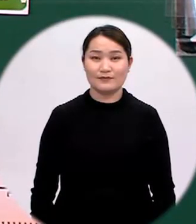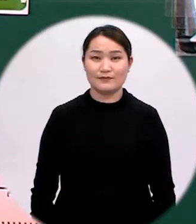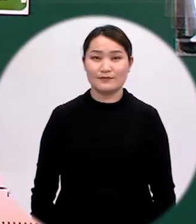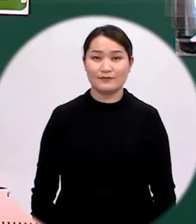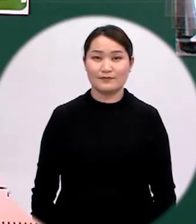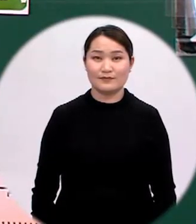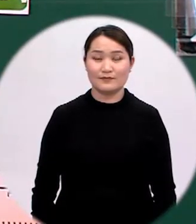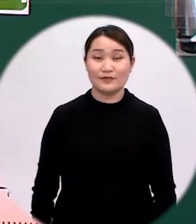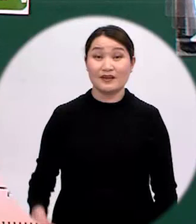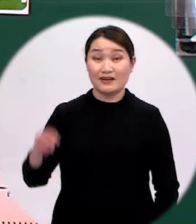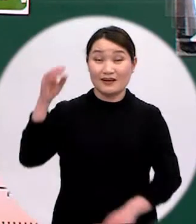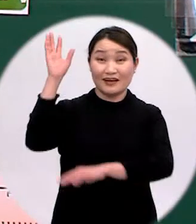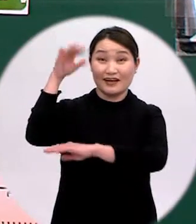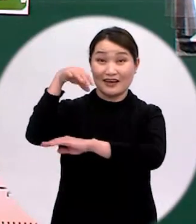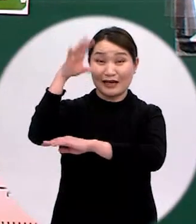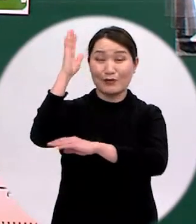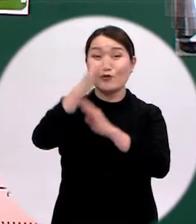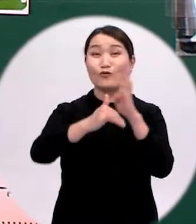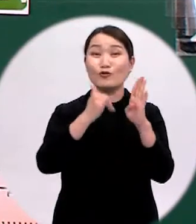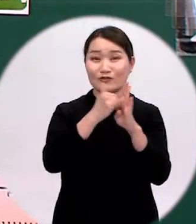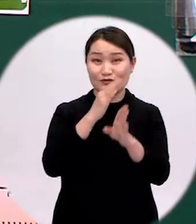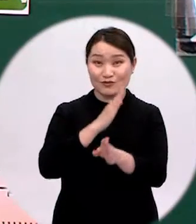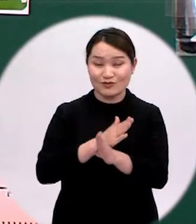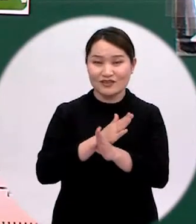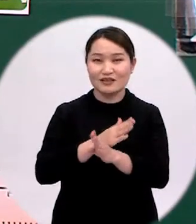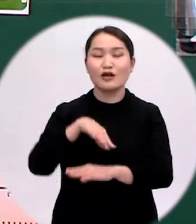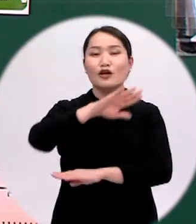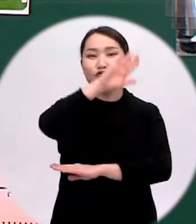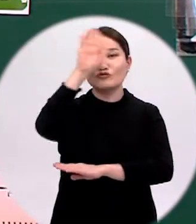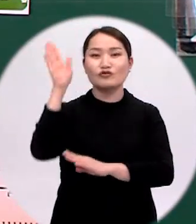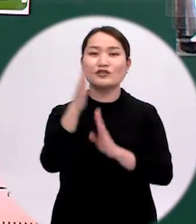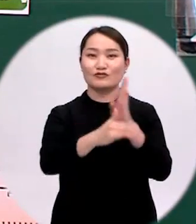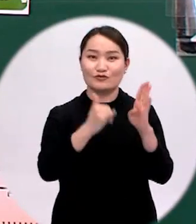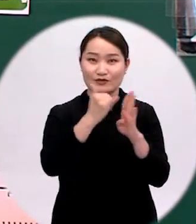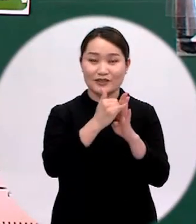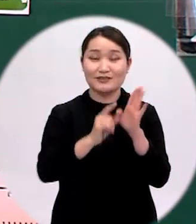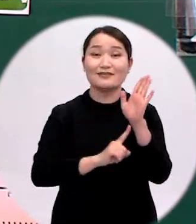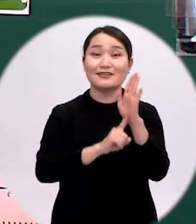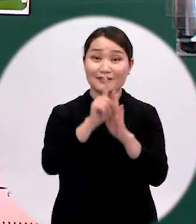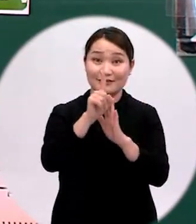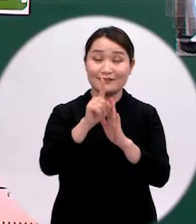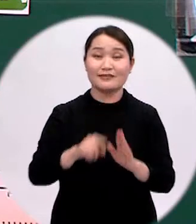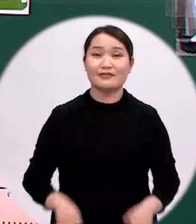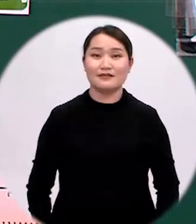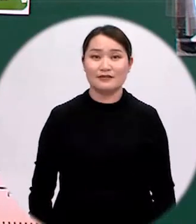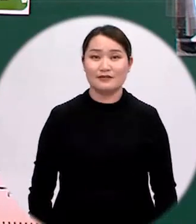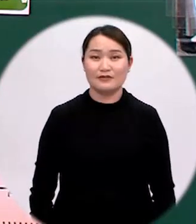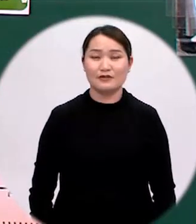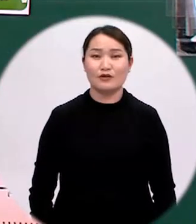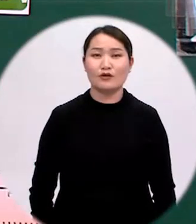Одоо хаврын улирлын дараа яах юм бол дахин зуны улирал эхэлнэ. Ингээд дөрвөн улирал